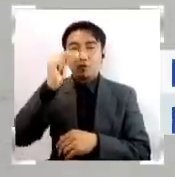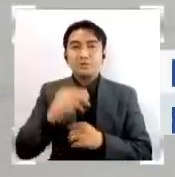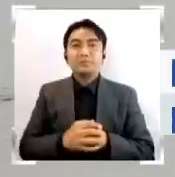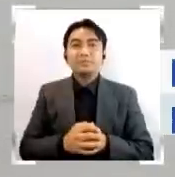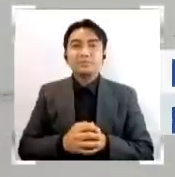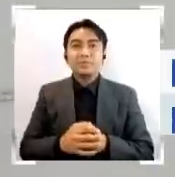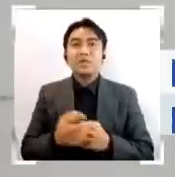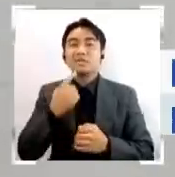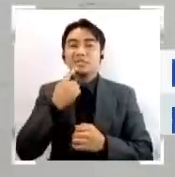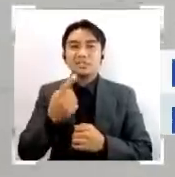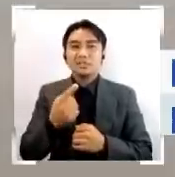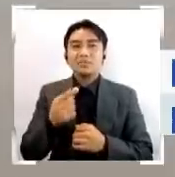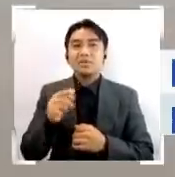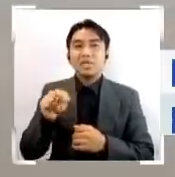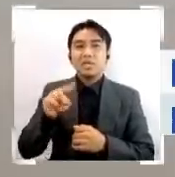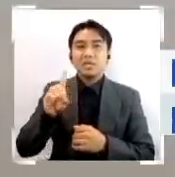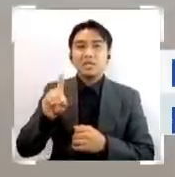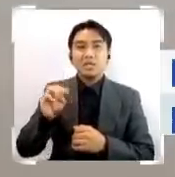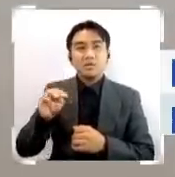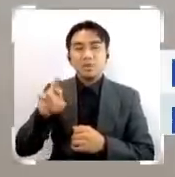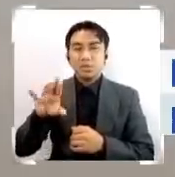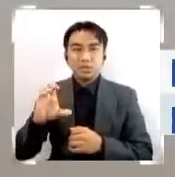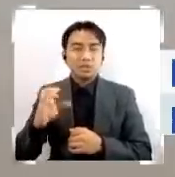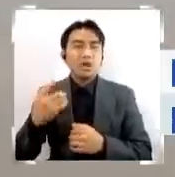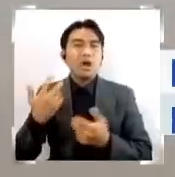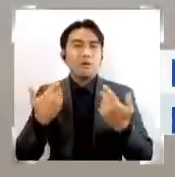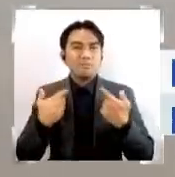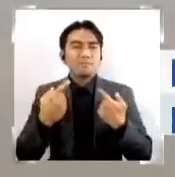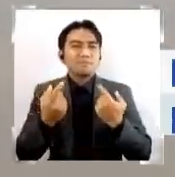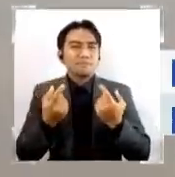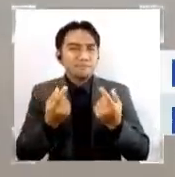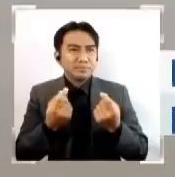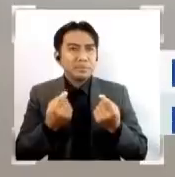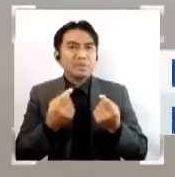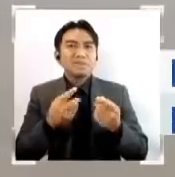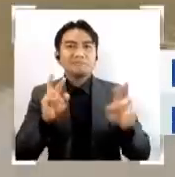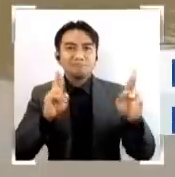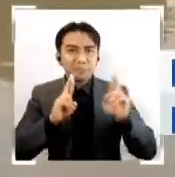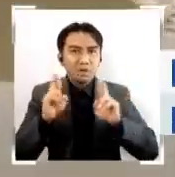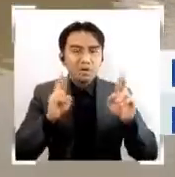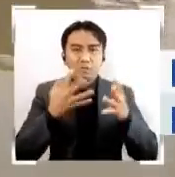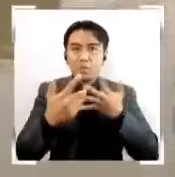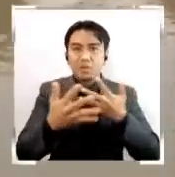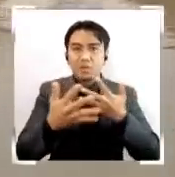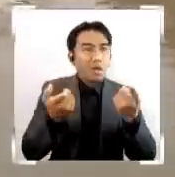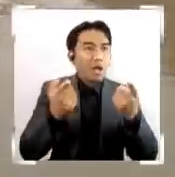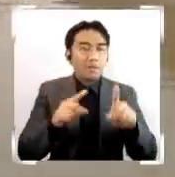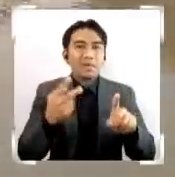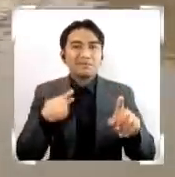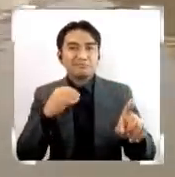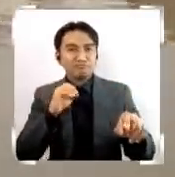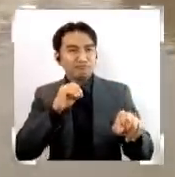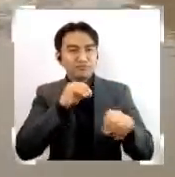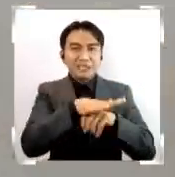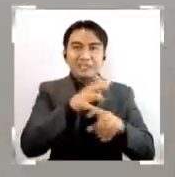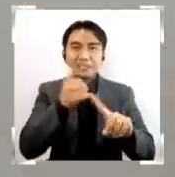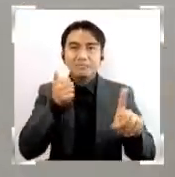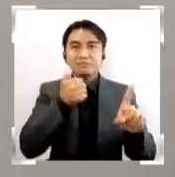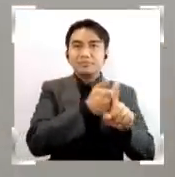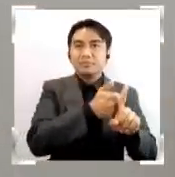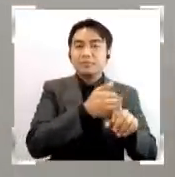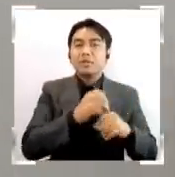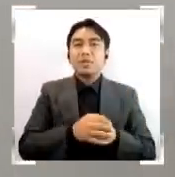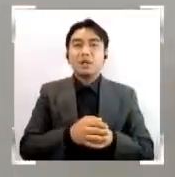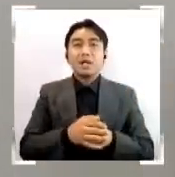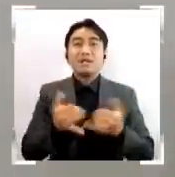and Management Council na handa silang tumugon sa mga maapektuhan. Sa ngayon, umakyat na sa 4 ang